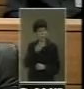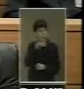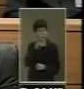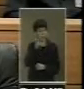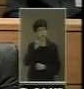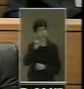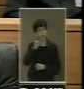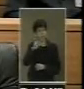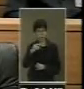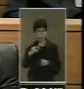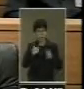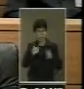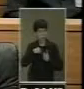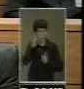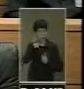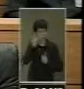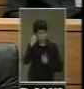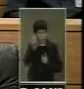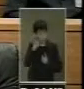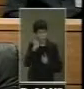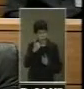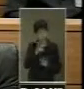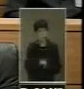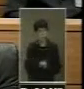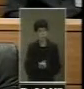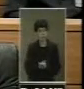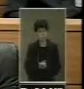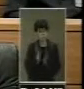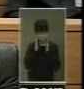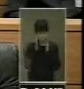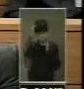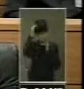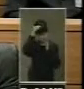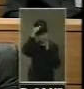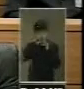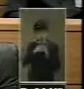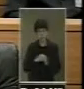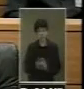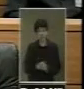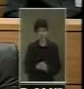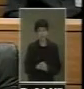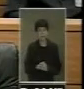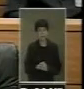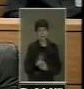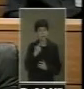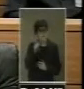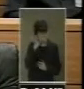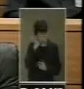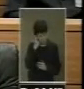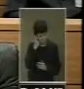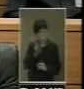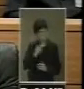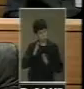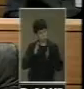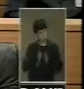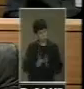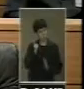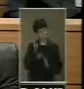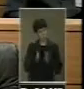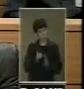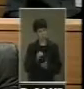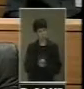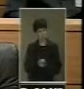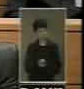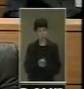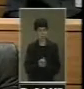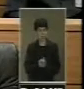ASTV ด่าผมเถอะครับพลตีจำลองศรีเมืองครับเชื่อมั่นว่าตัวเป็นคนดีอ